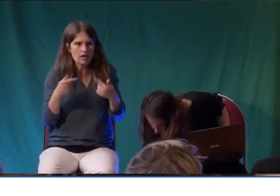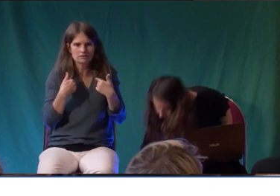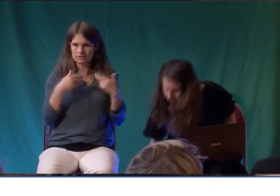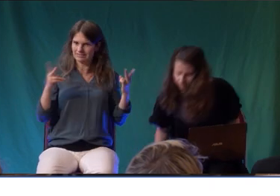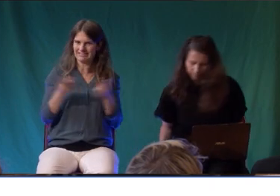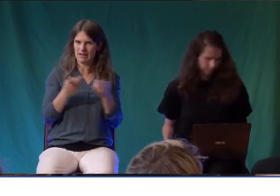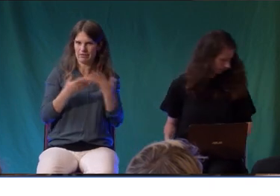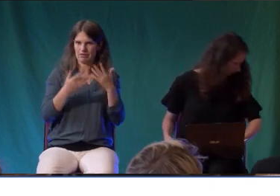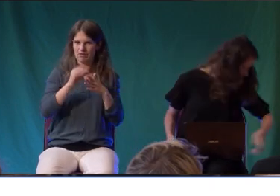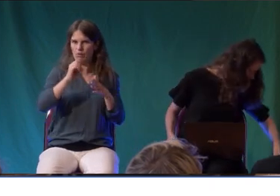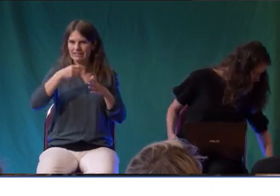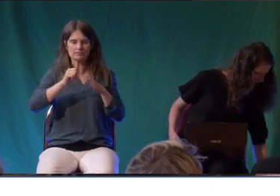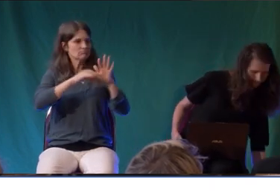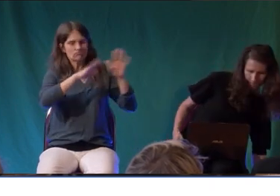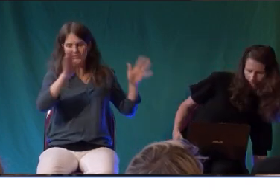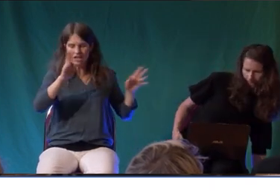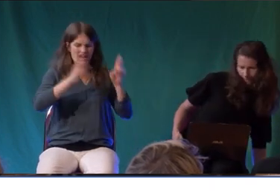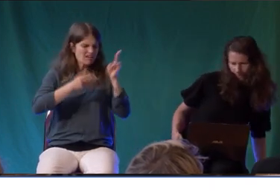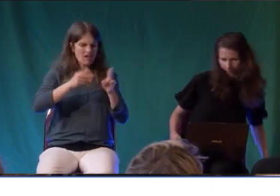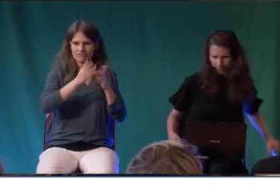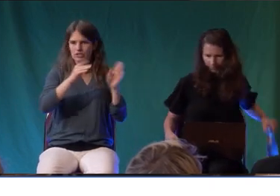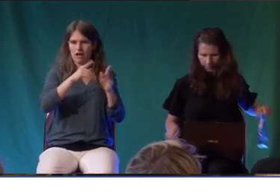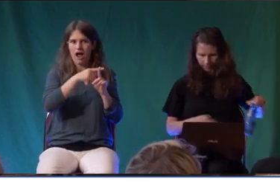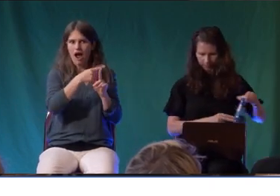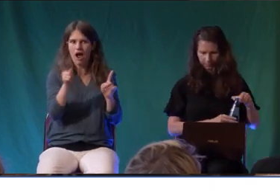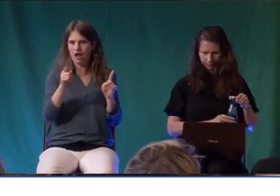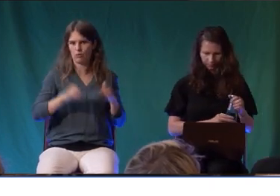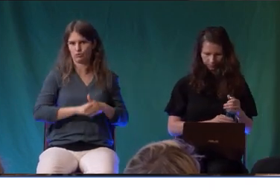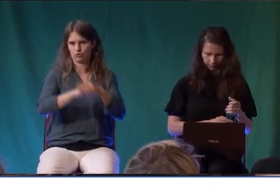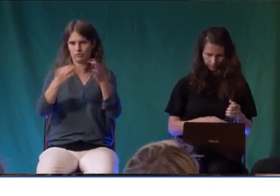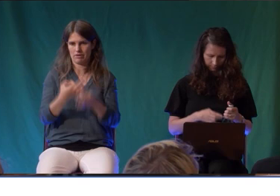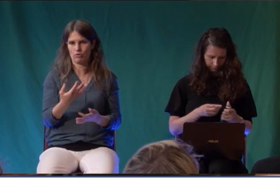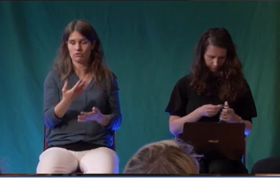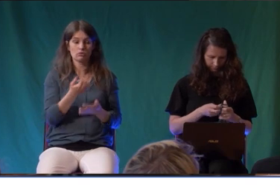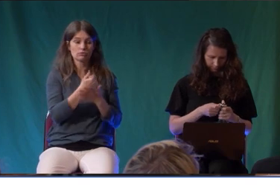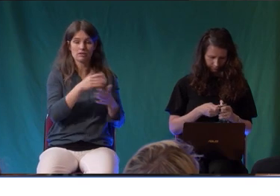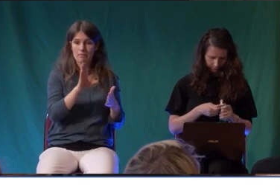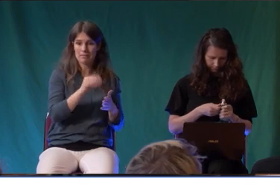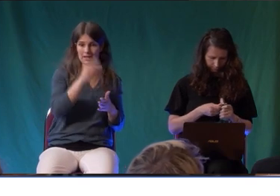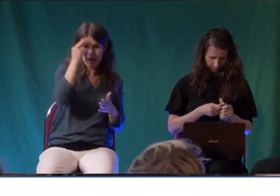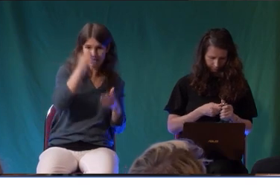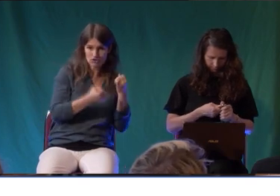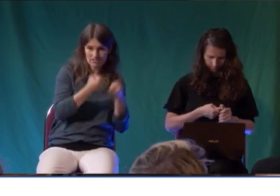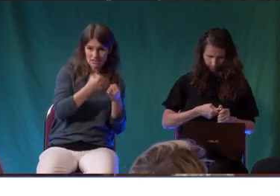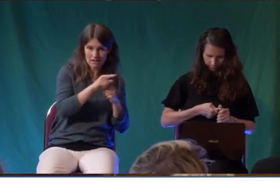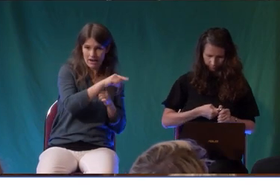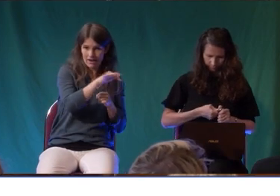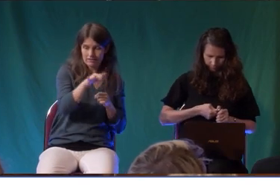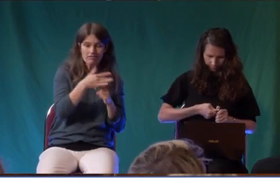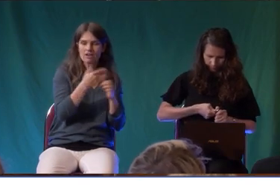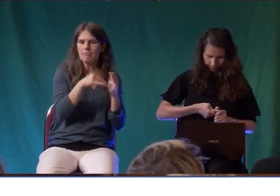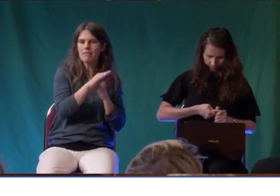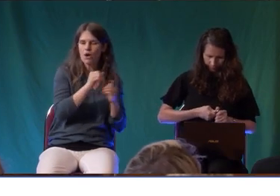brauchen da vielleicht einfach ein bisschen mehr als andere vielleicht oder eine andere Unterstützung und Entlastung ja und das das